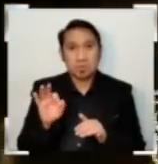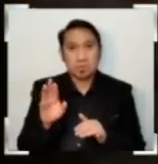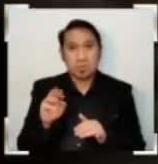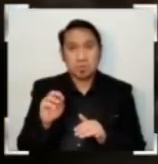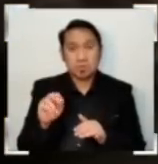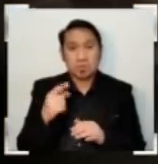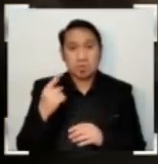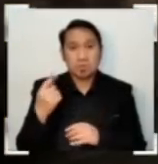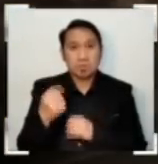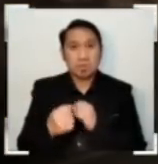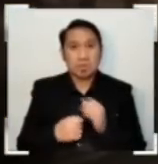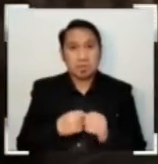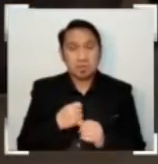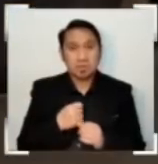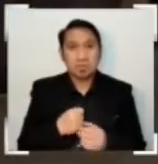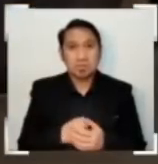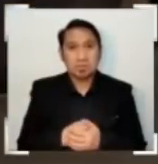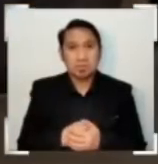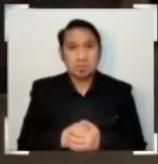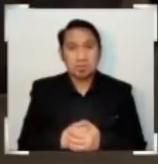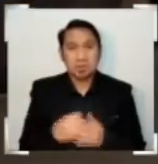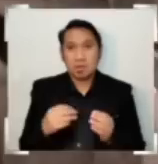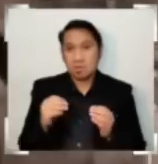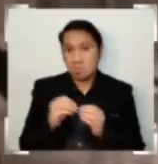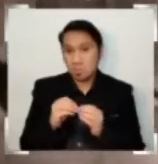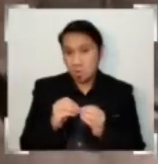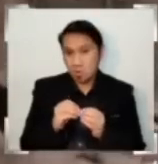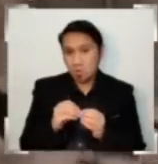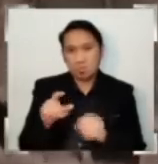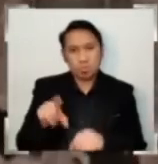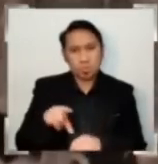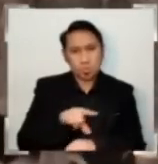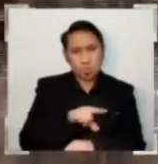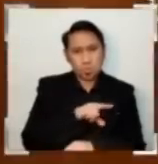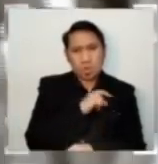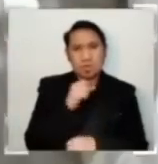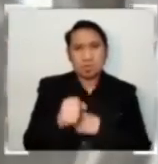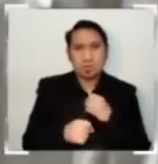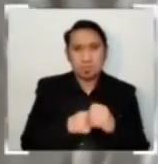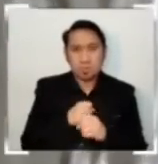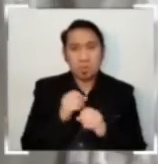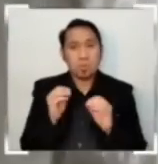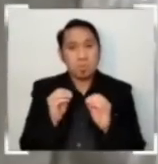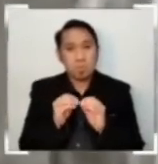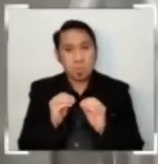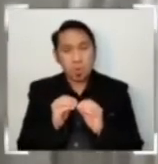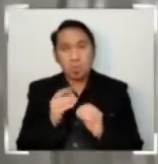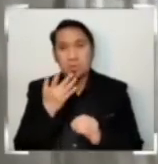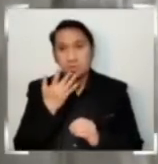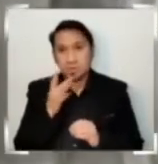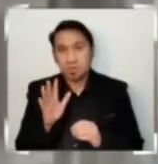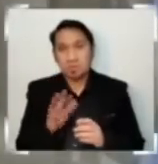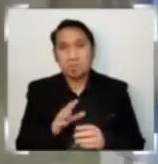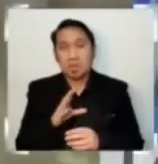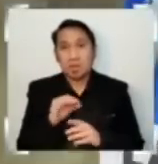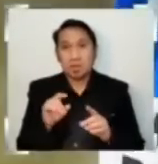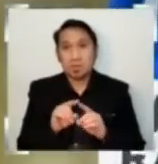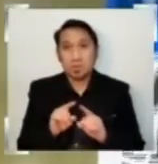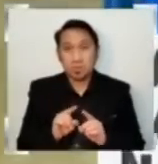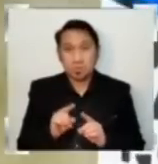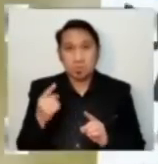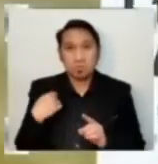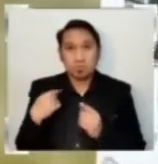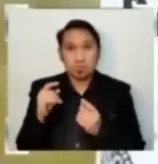taon. Mas matagal na fermentation, mas masarap. Nilagyan pa ng twist ang ilang produkto.